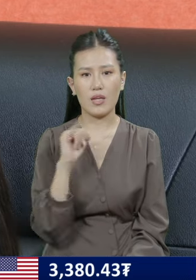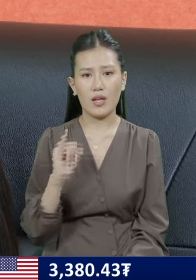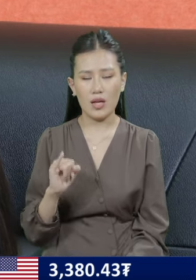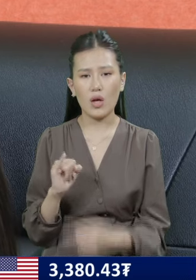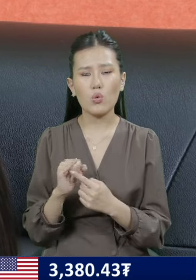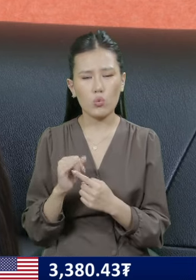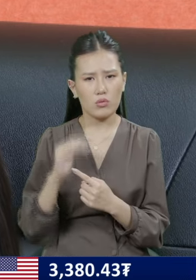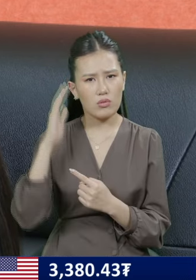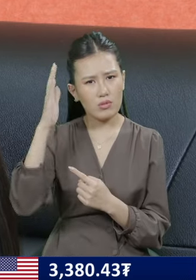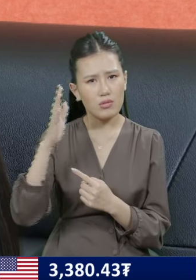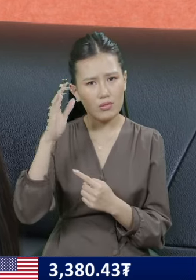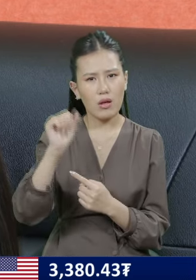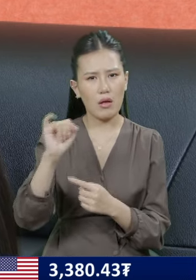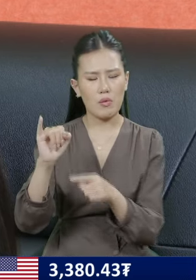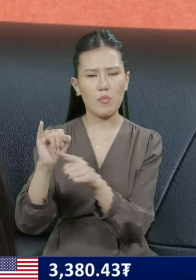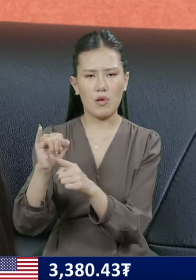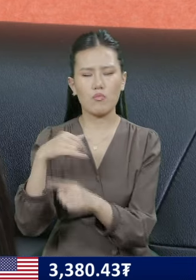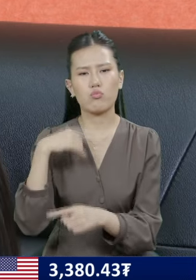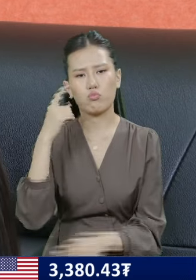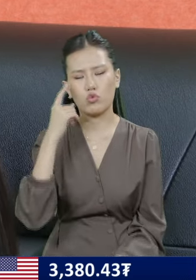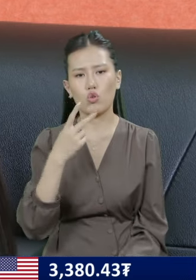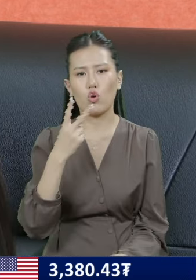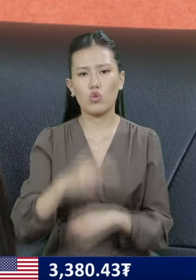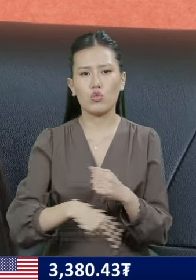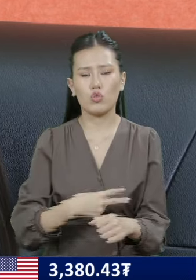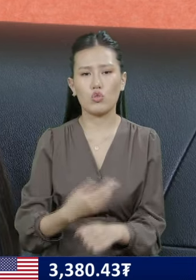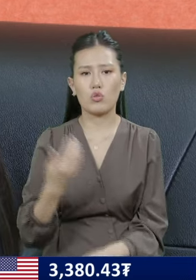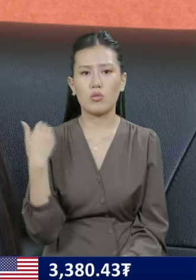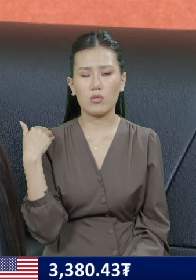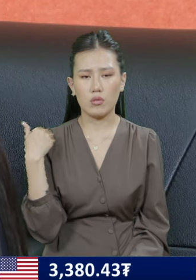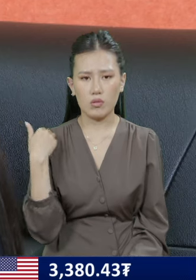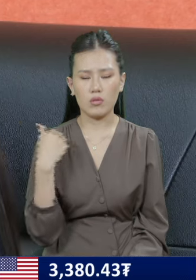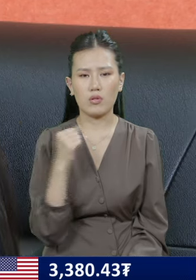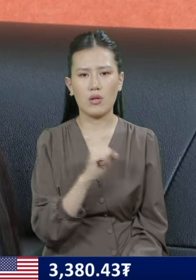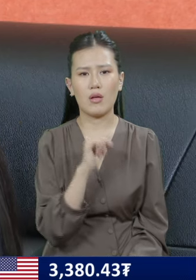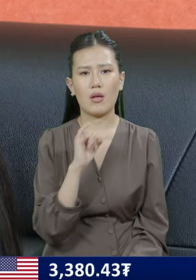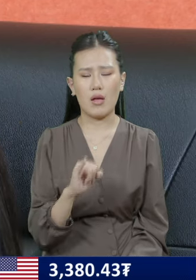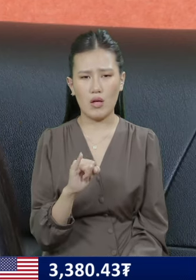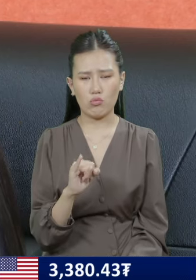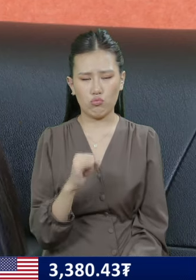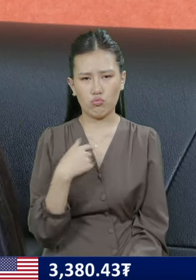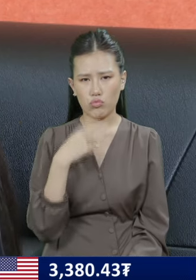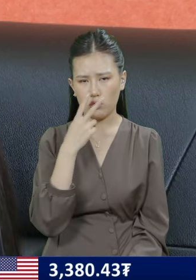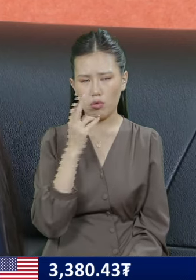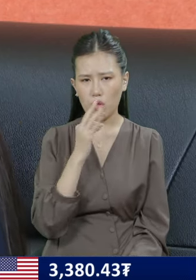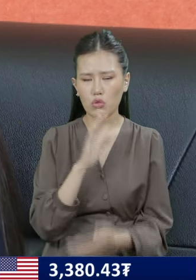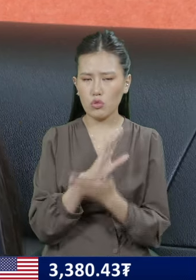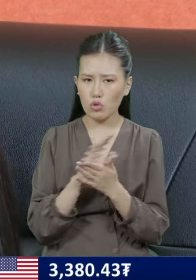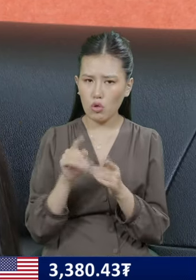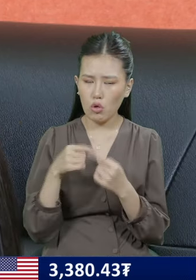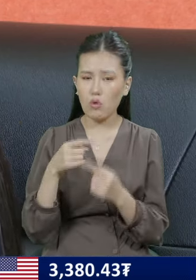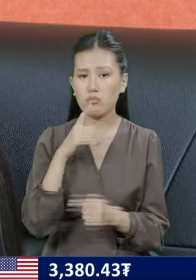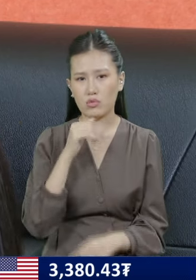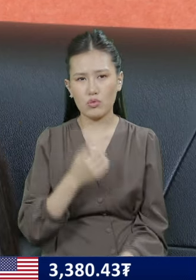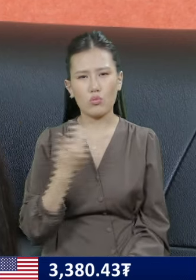гэж хардаг. Ер нь бол 2 жилийн өмнө бол AI гэдэг зүйл ер нь анх за ийм юм байд юм байна гэе. Ер нь бол зүгээр баг багт л хиймэл оюун